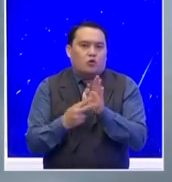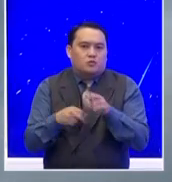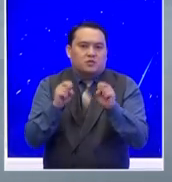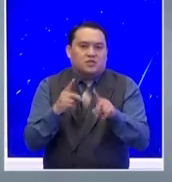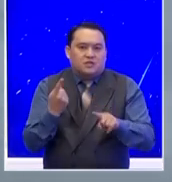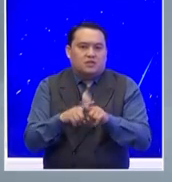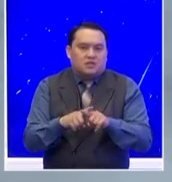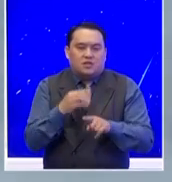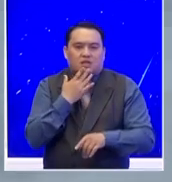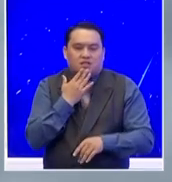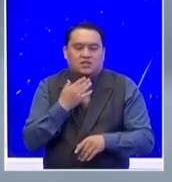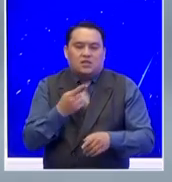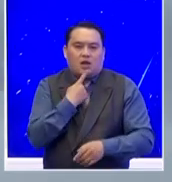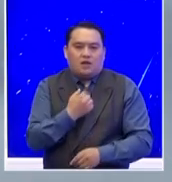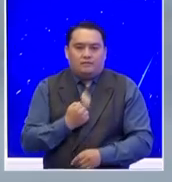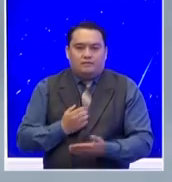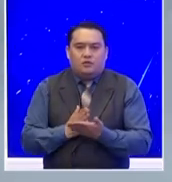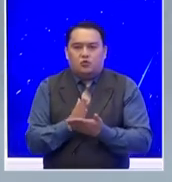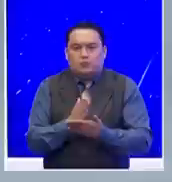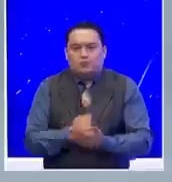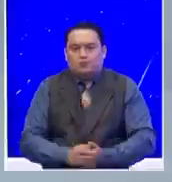техники от Национальной гвардии.